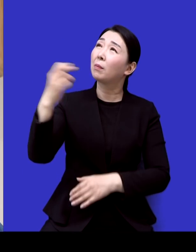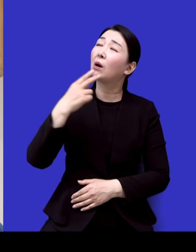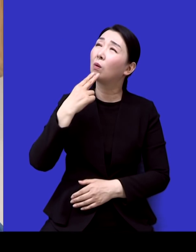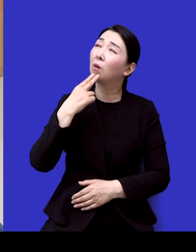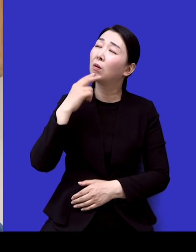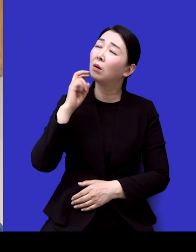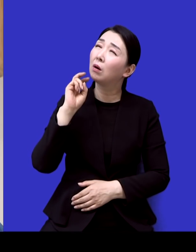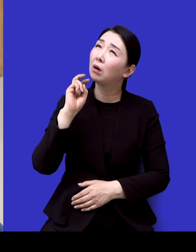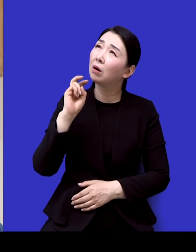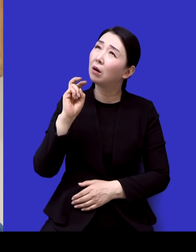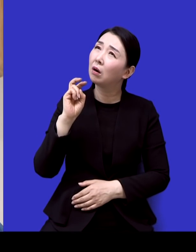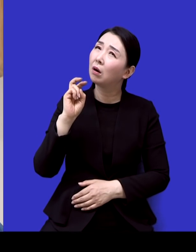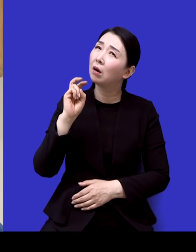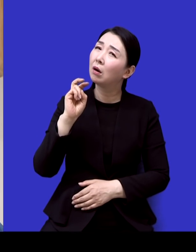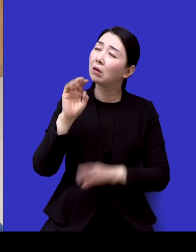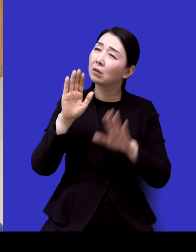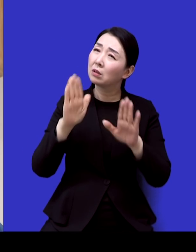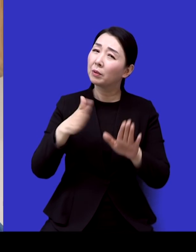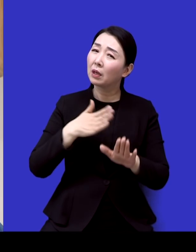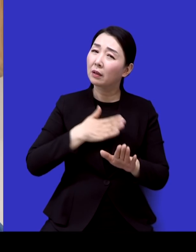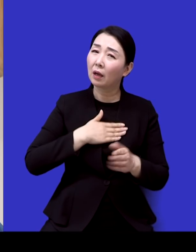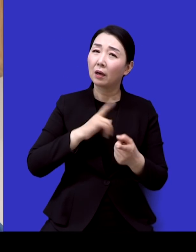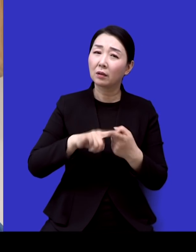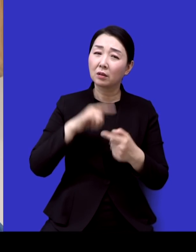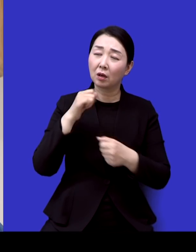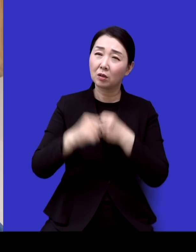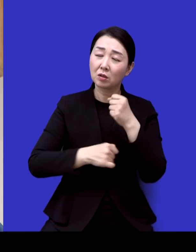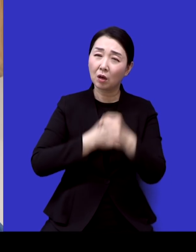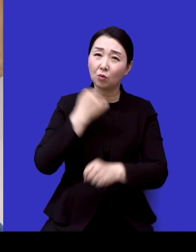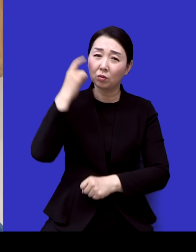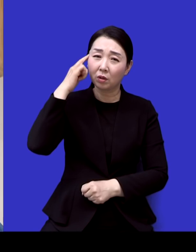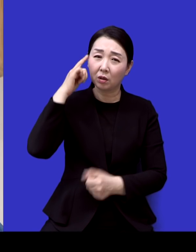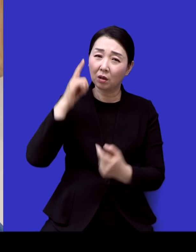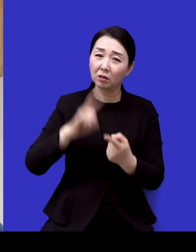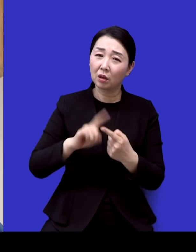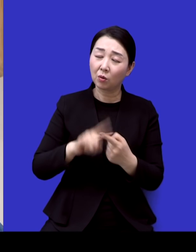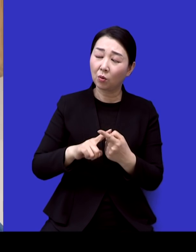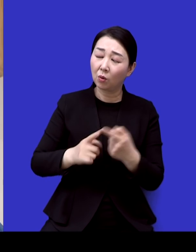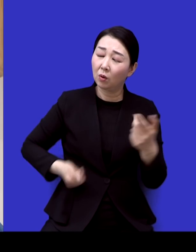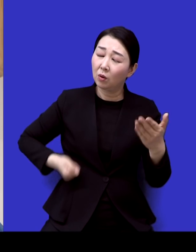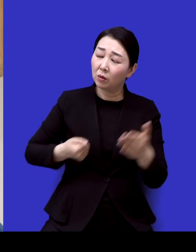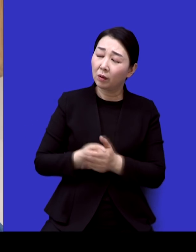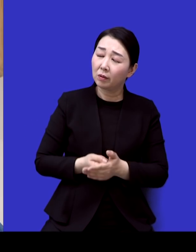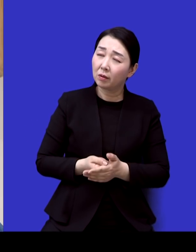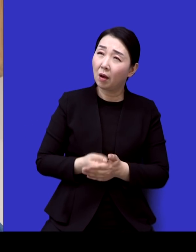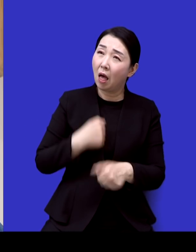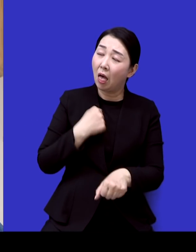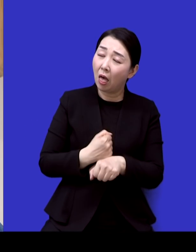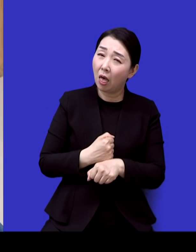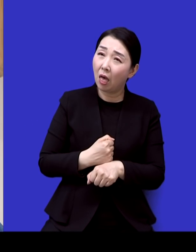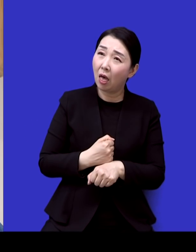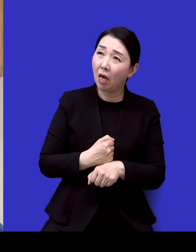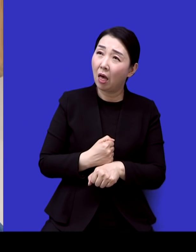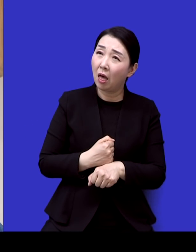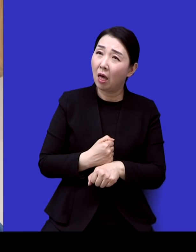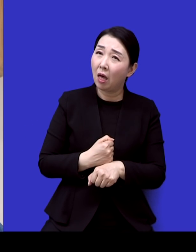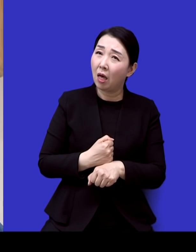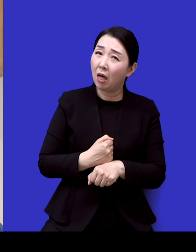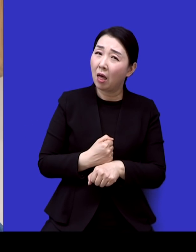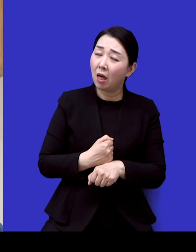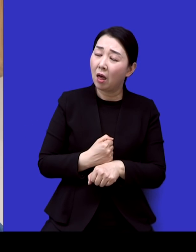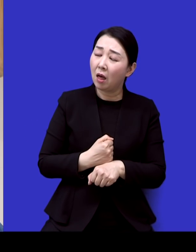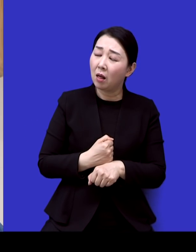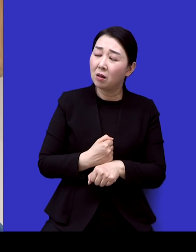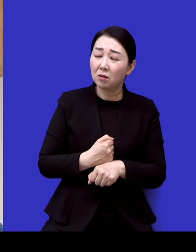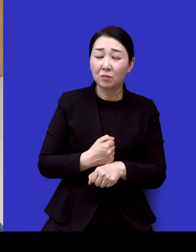하시려나? 이번에는 나에게 자유의지를 그냥 발휘하라고 하시는 건가 하고 예. 포기하려고 했어요, 기도를. 예. 그래서